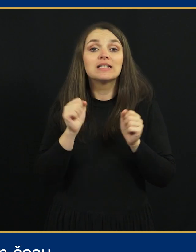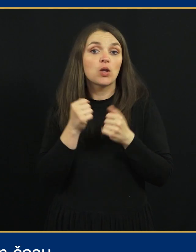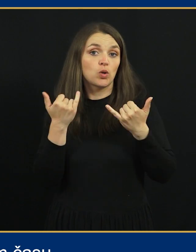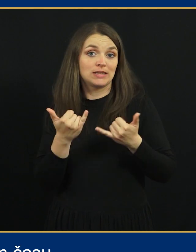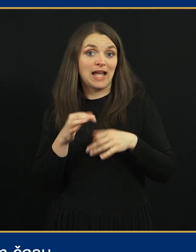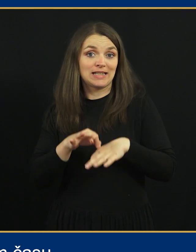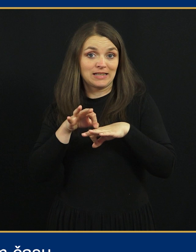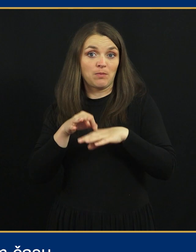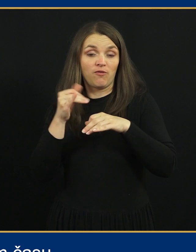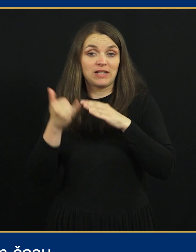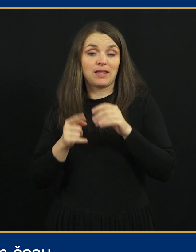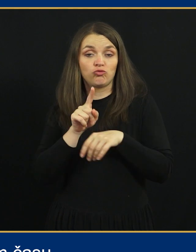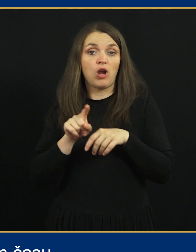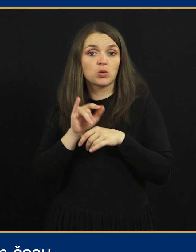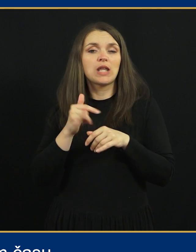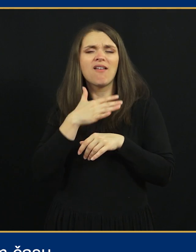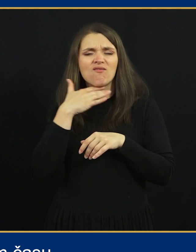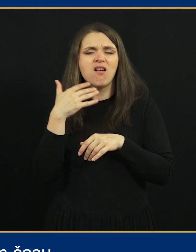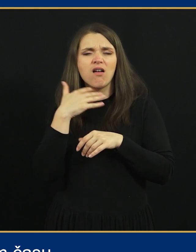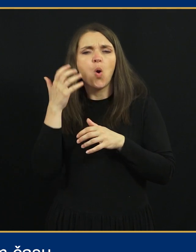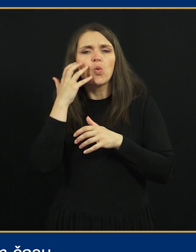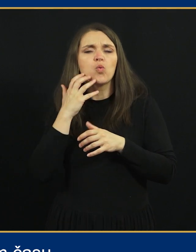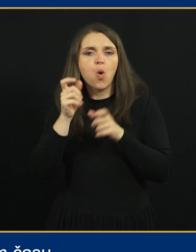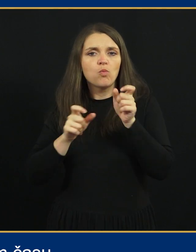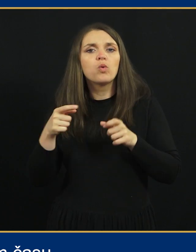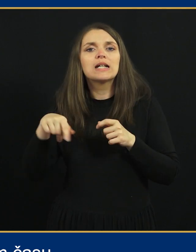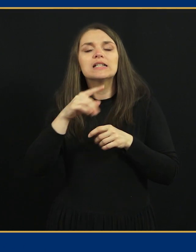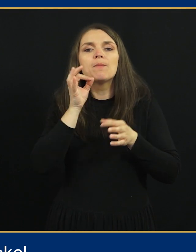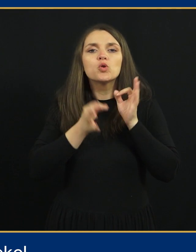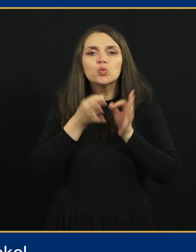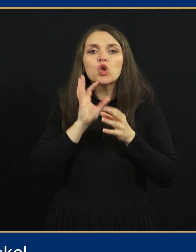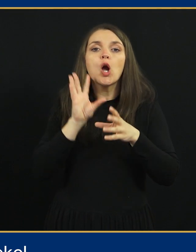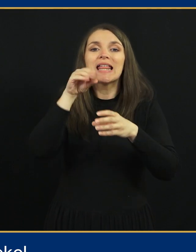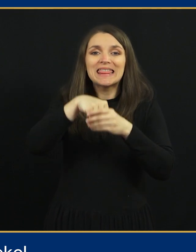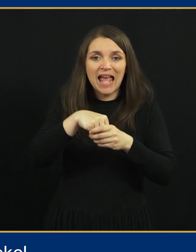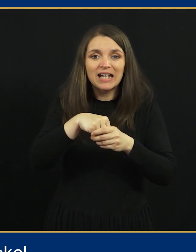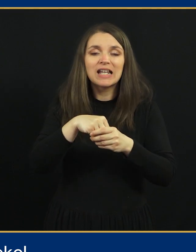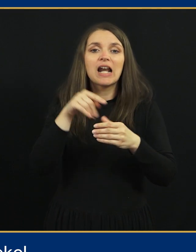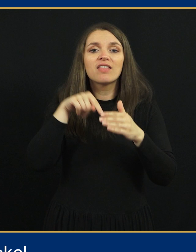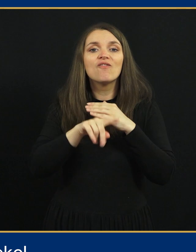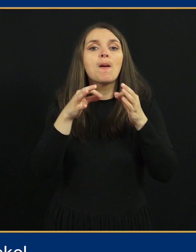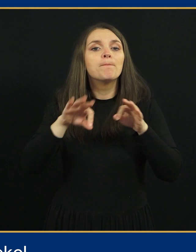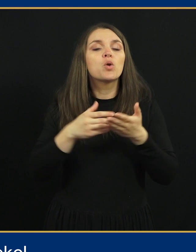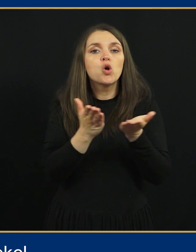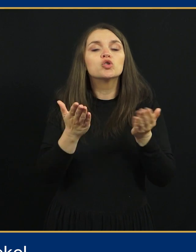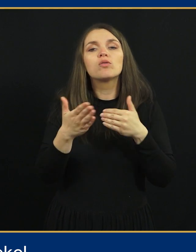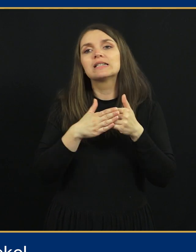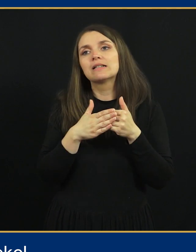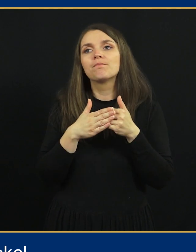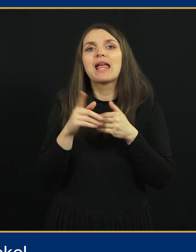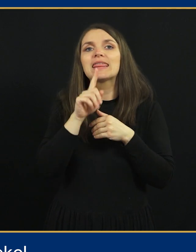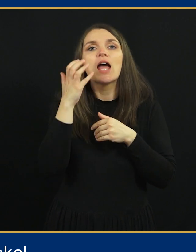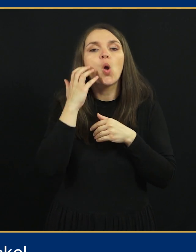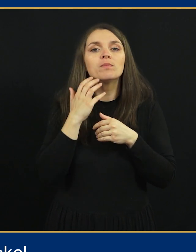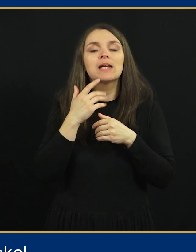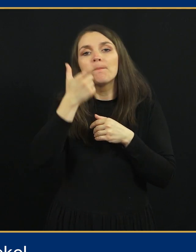zdaj zaznavamo v zadnjem času, da je kar nekaj Romov, ki se skušajo integrirati v prostor z, bom rekel,